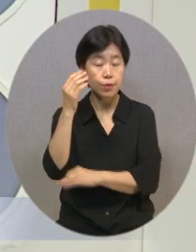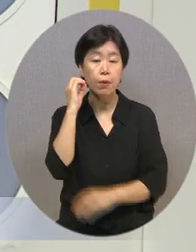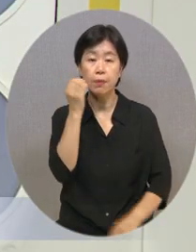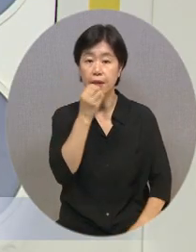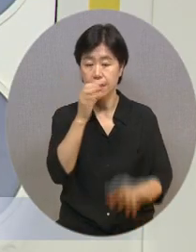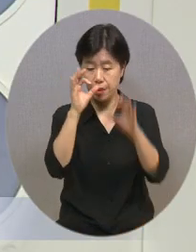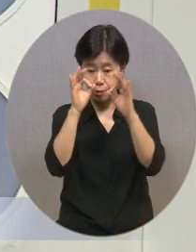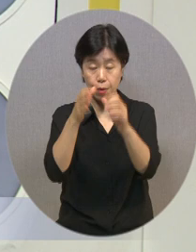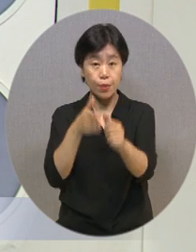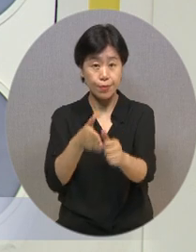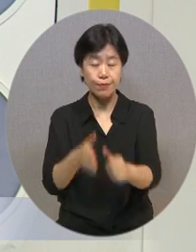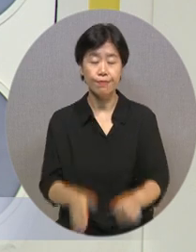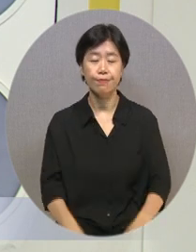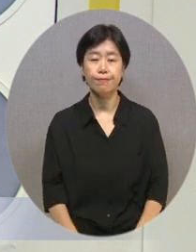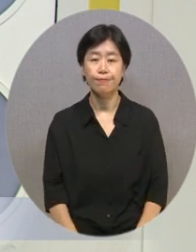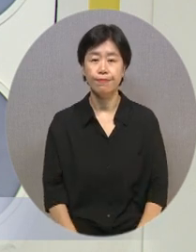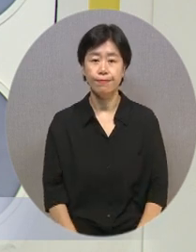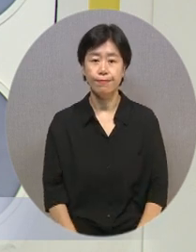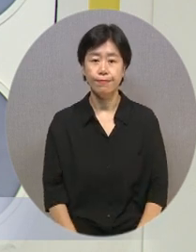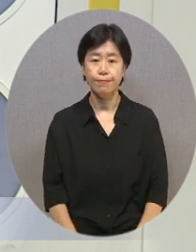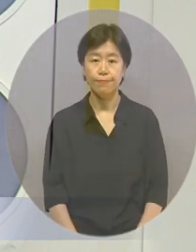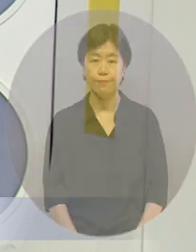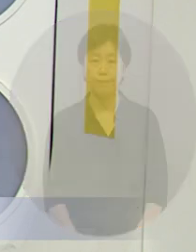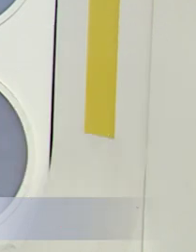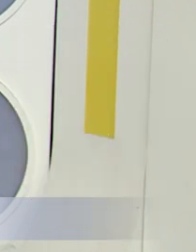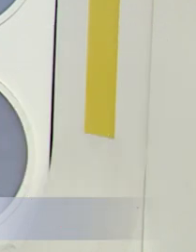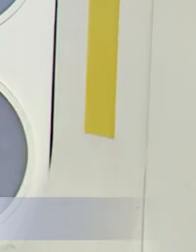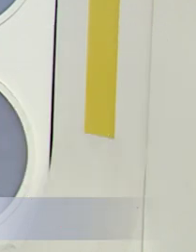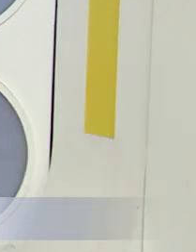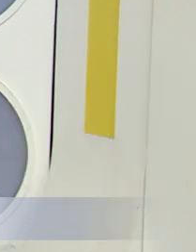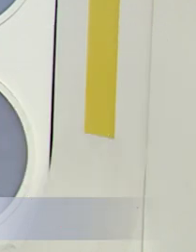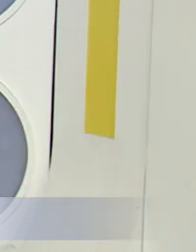뉴스 홈페이지를 통해 확인할 수 있습니다